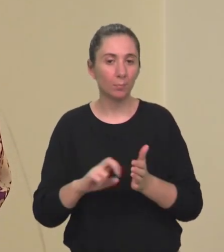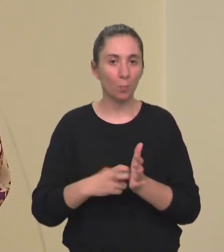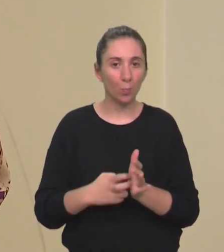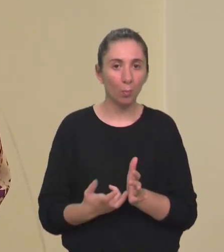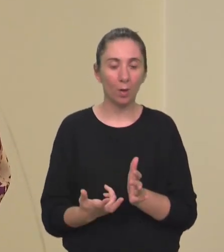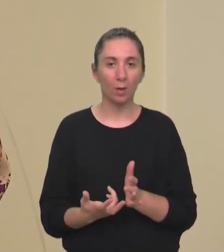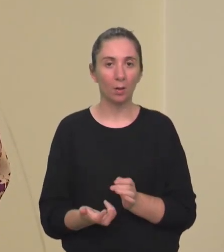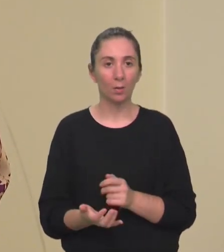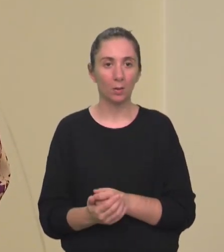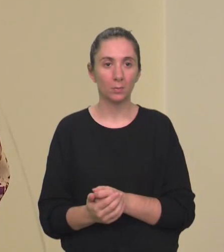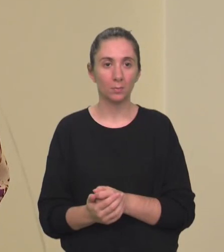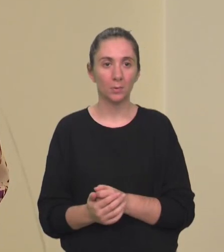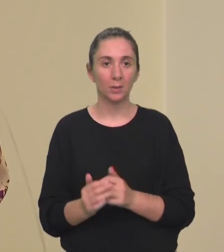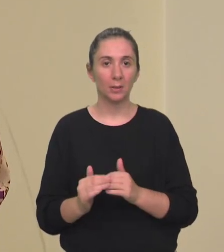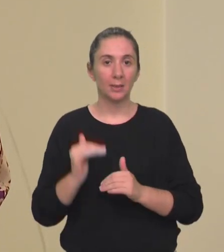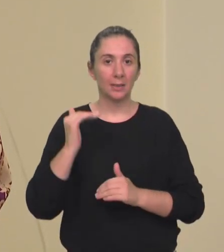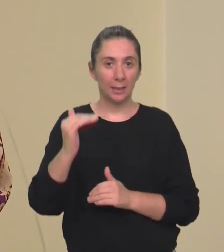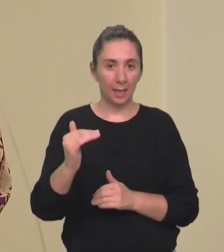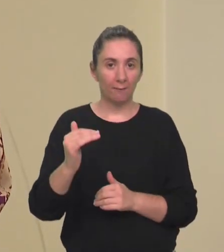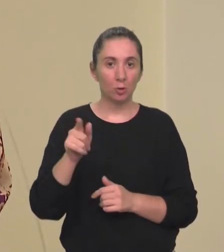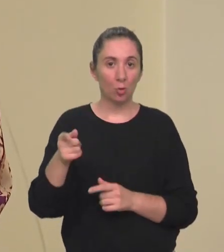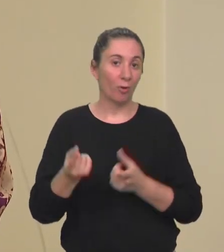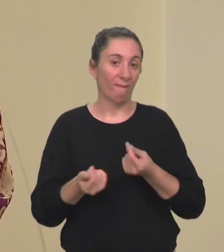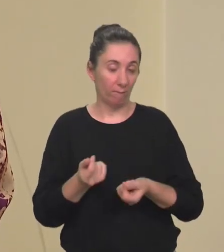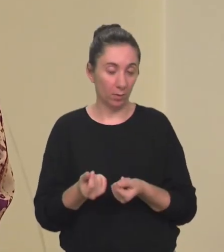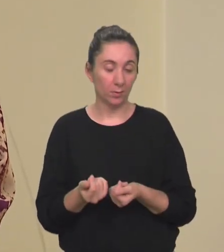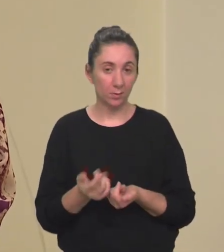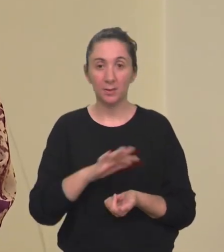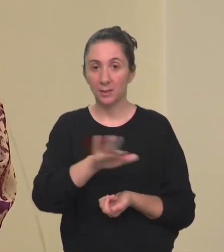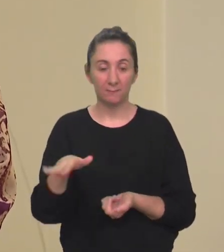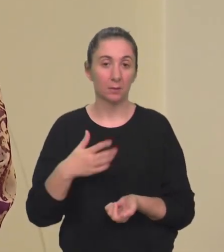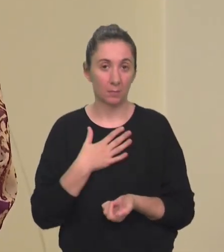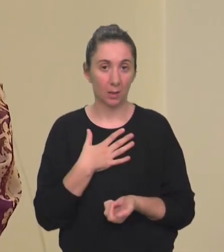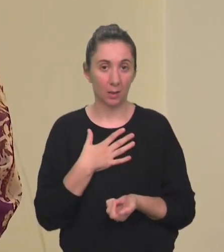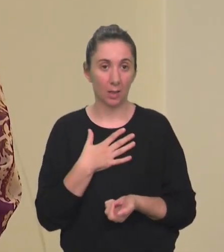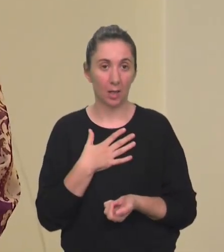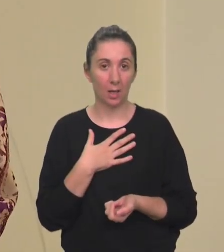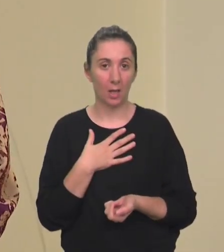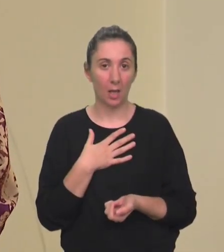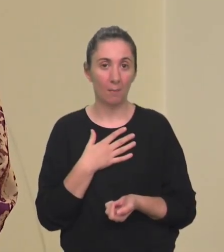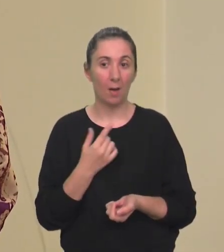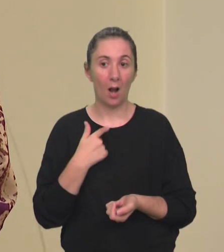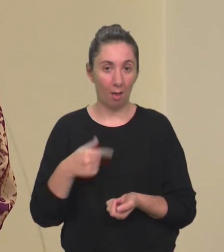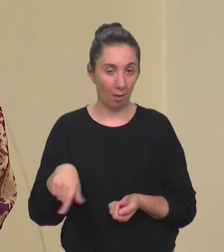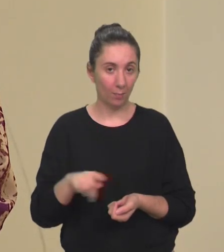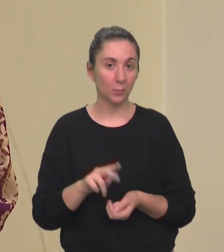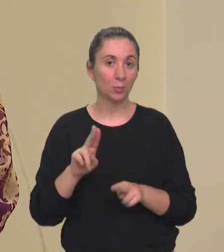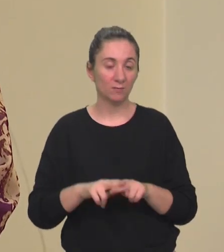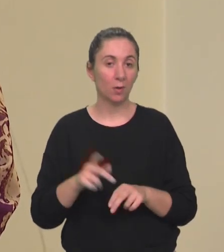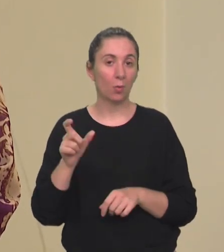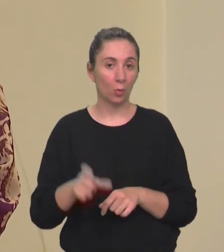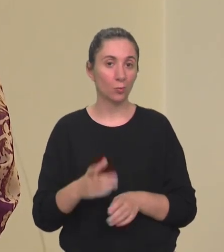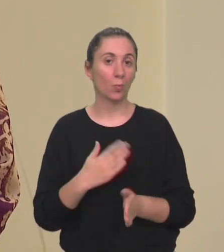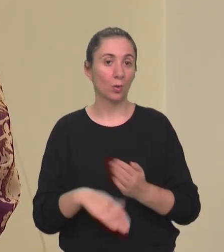problema. Najveći su najčešće oni financijski, svima nama, ali mi smo zaista, osobe